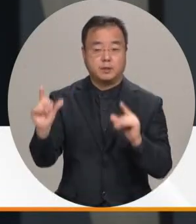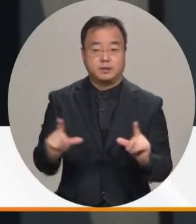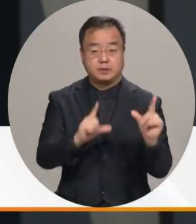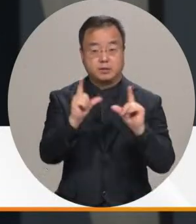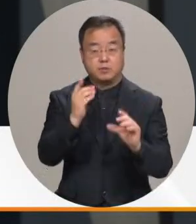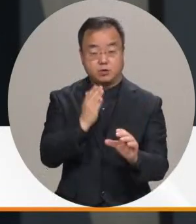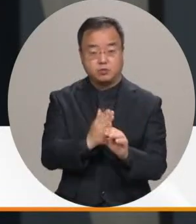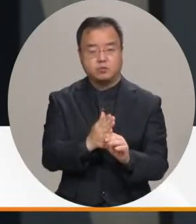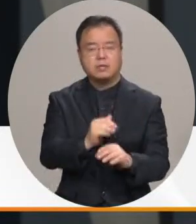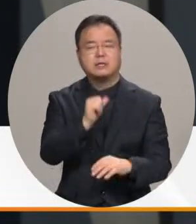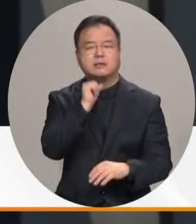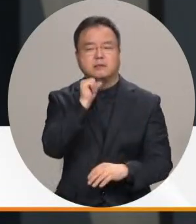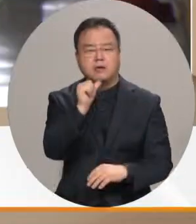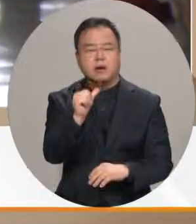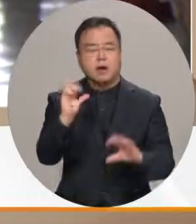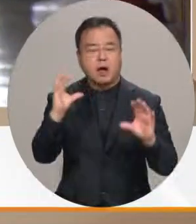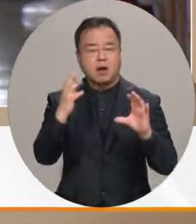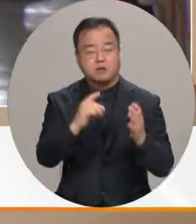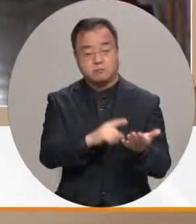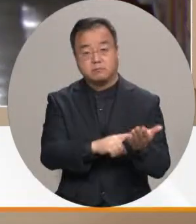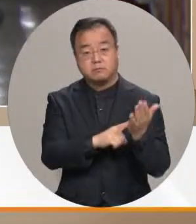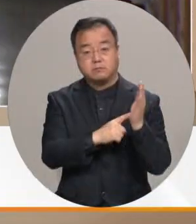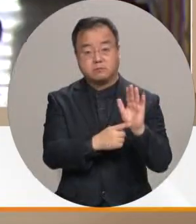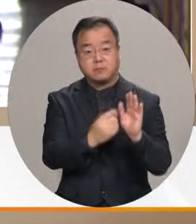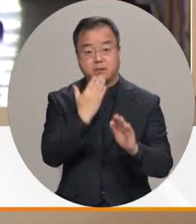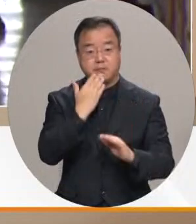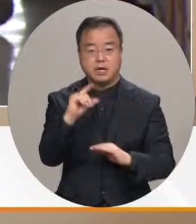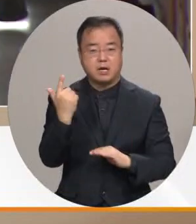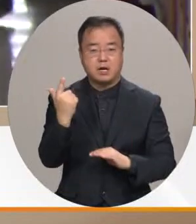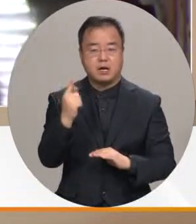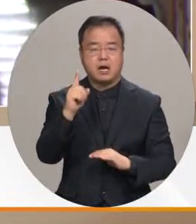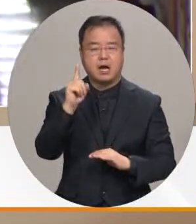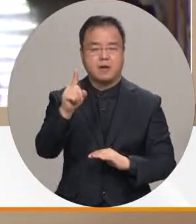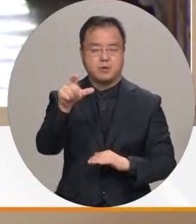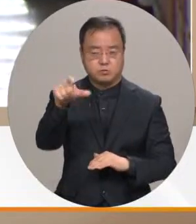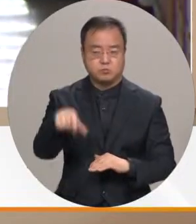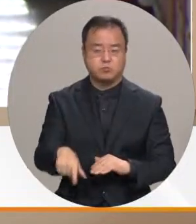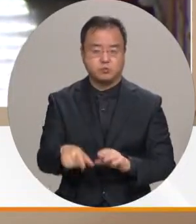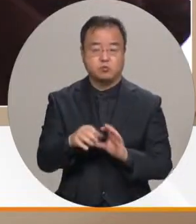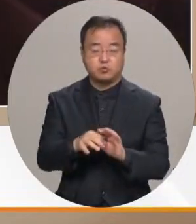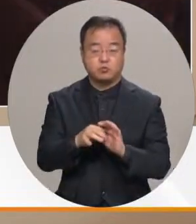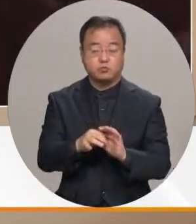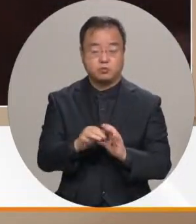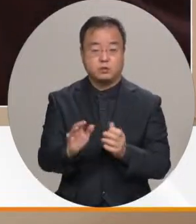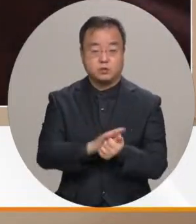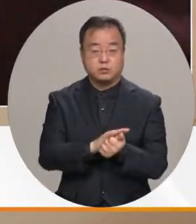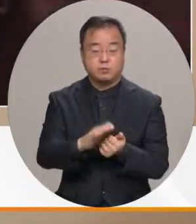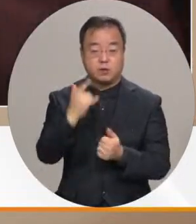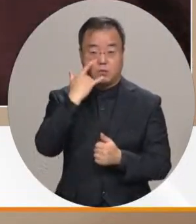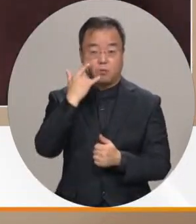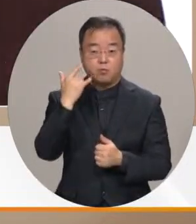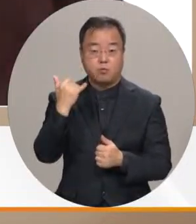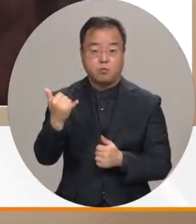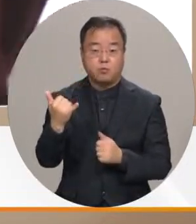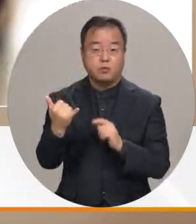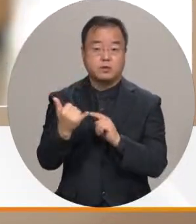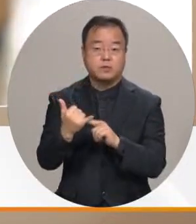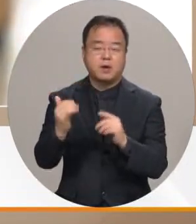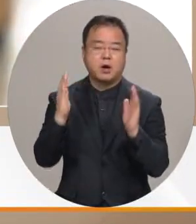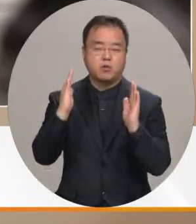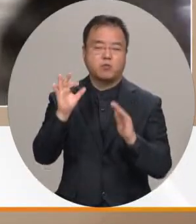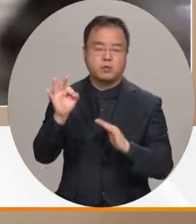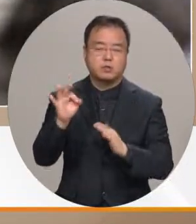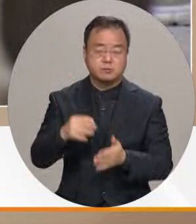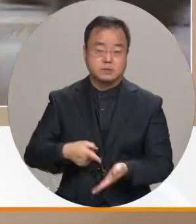하면서 가난한 아이들이 드러나지는 않습니다. 지금은 원스톱 서비스라고 해서 그냥 부모님이 그런 학비 지원 같은